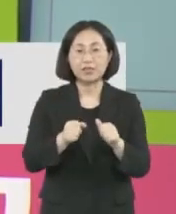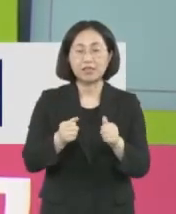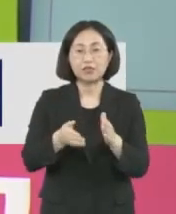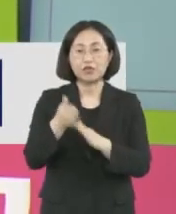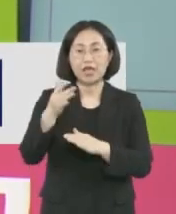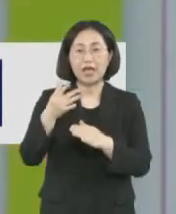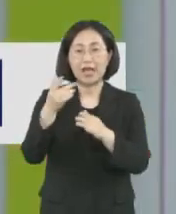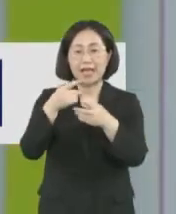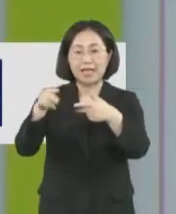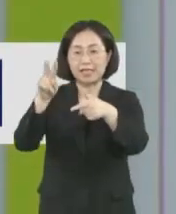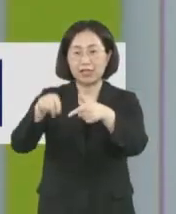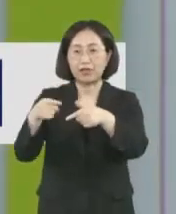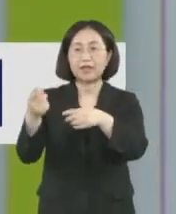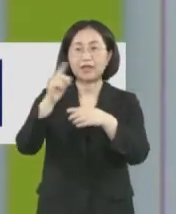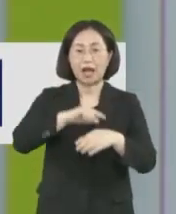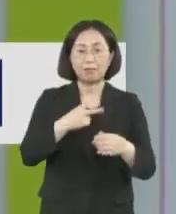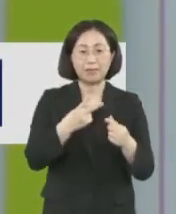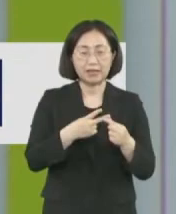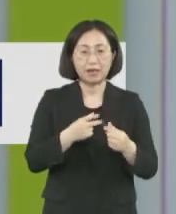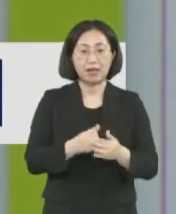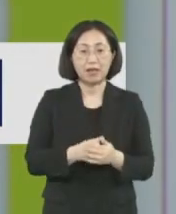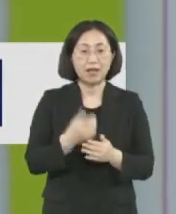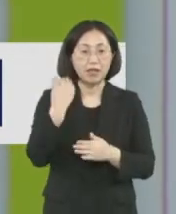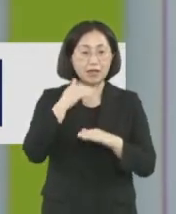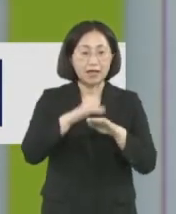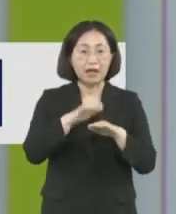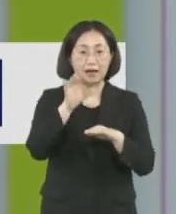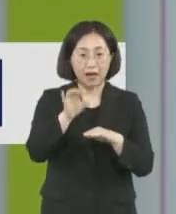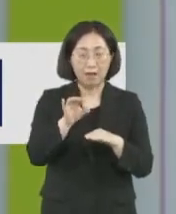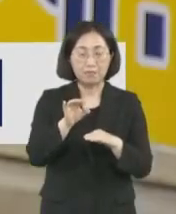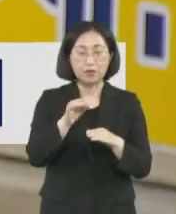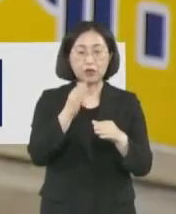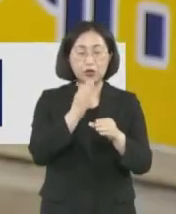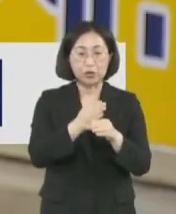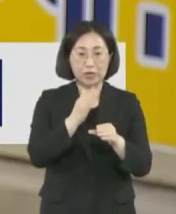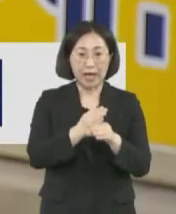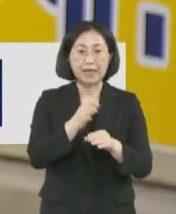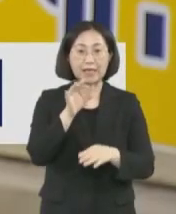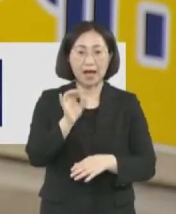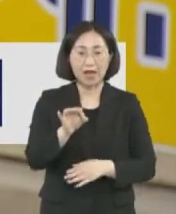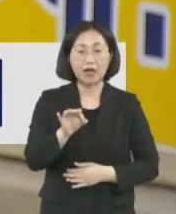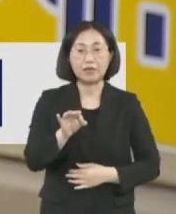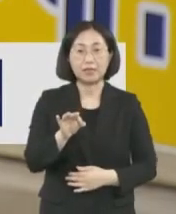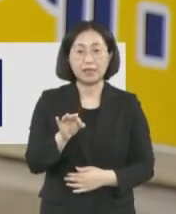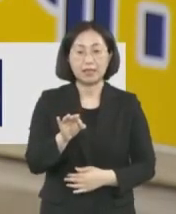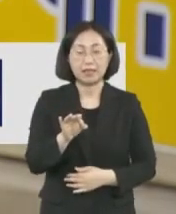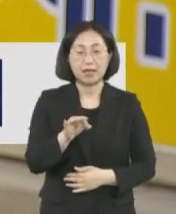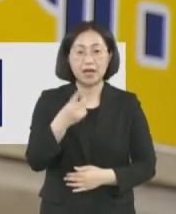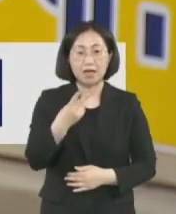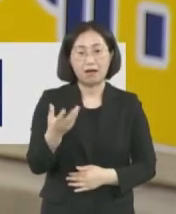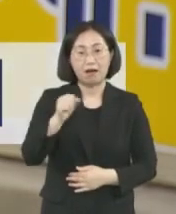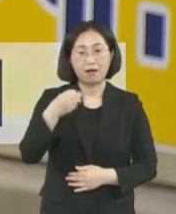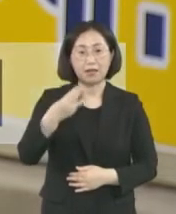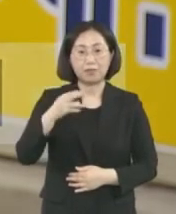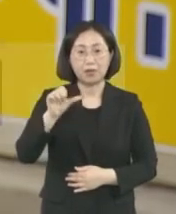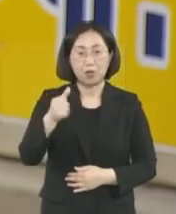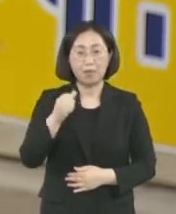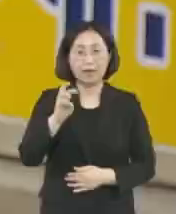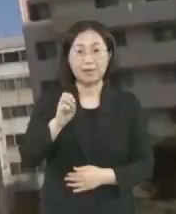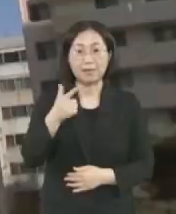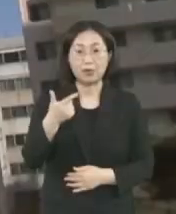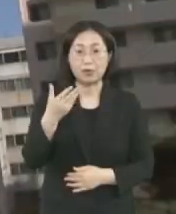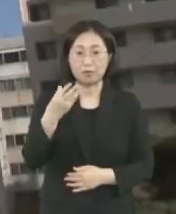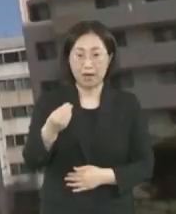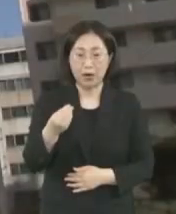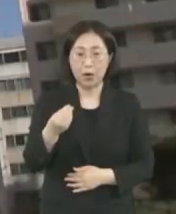번째로 높았습니다 대전에 전세 값을 손 서 대로 나열 했을 때 중간에 위치하는 중의 가격은 2억 3530